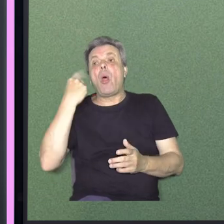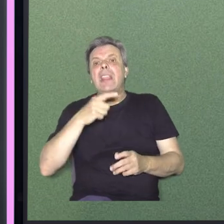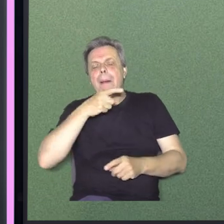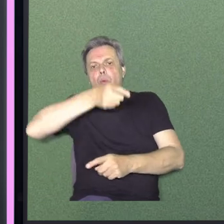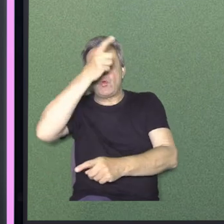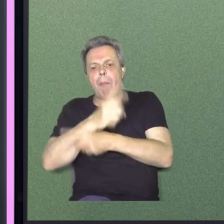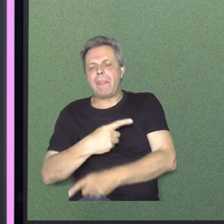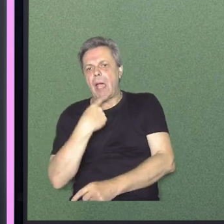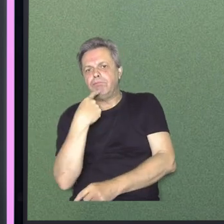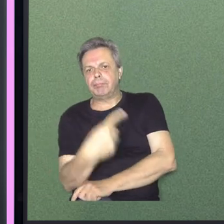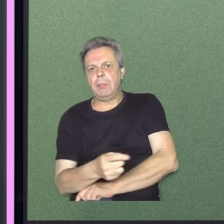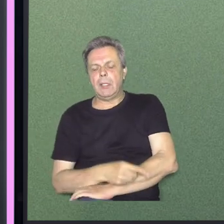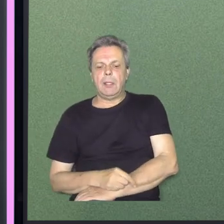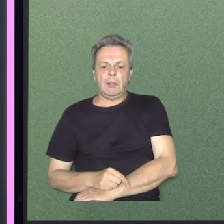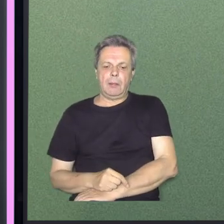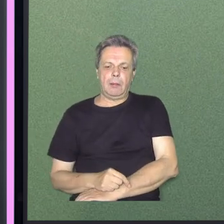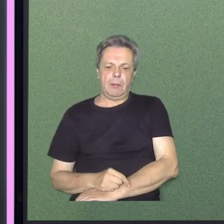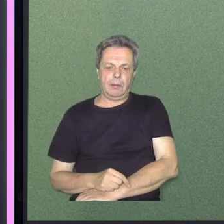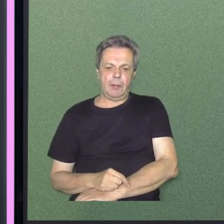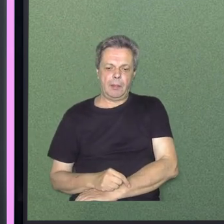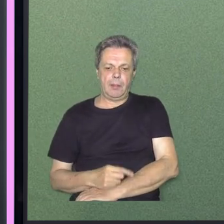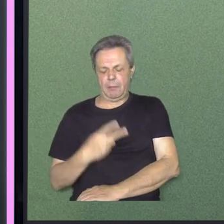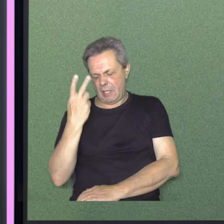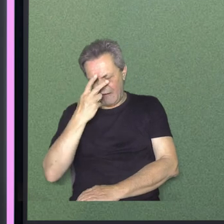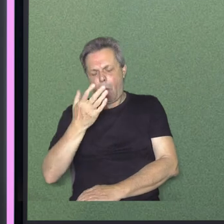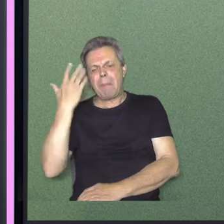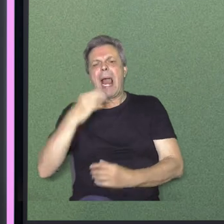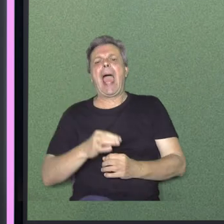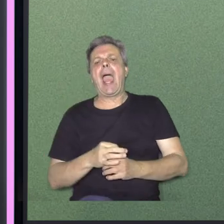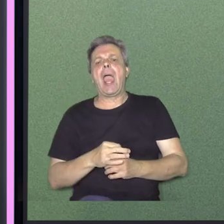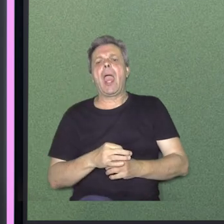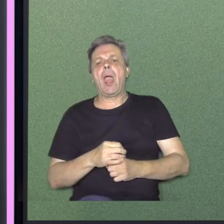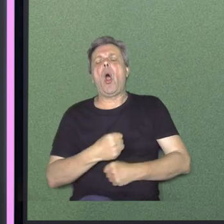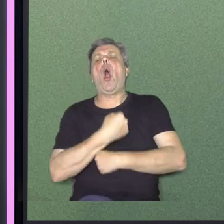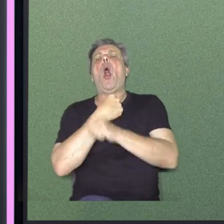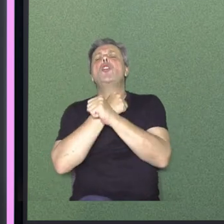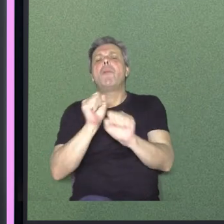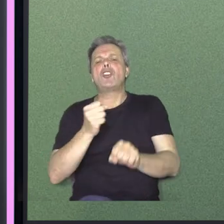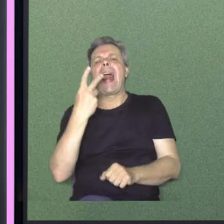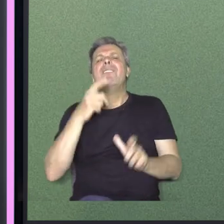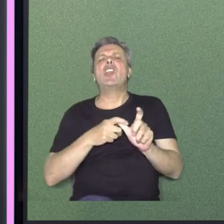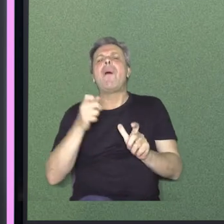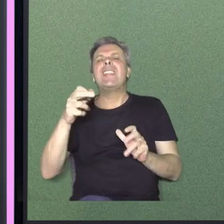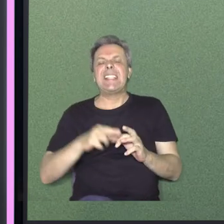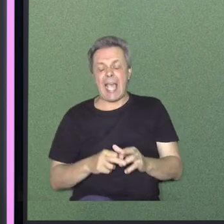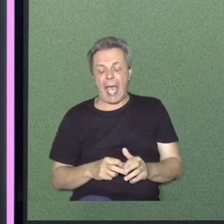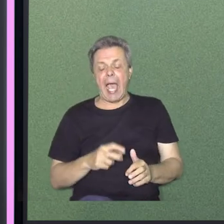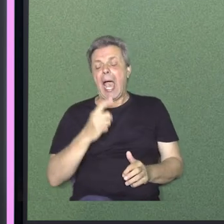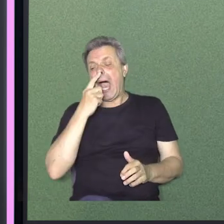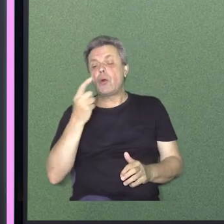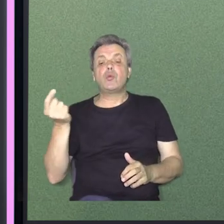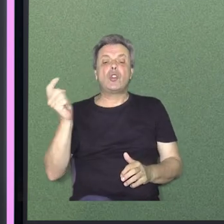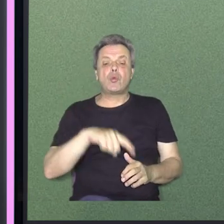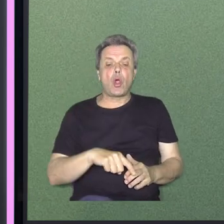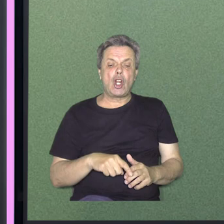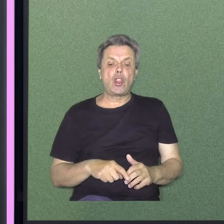dođe i kaže, jer su oslobođena je bila Virovitica, a Rusi su već došli s